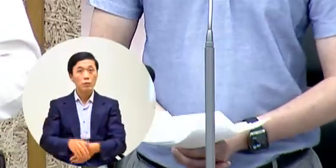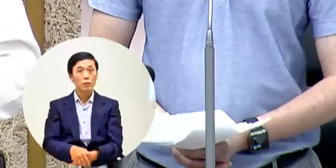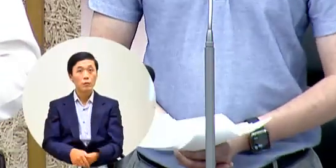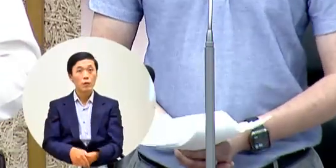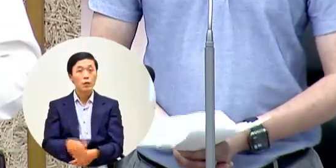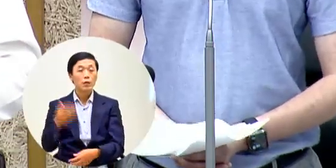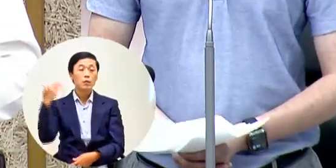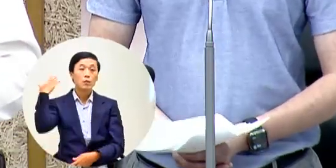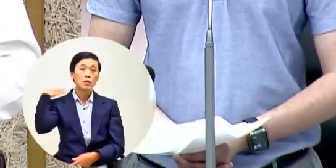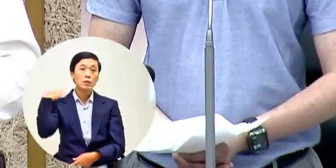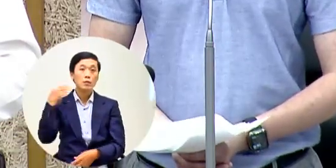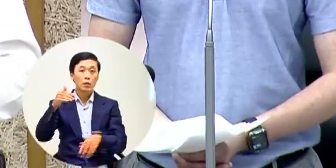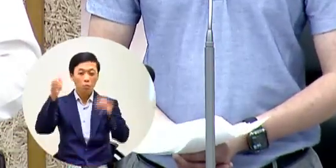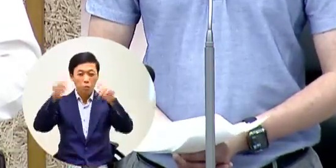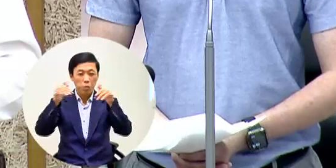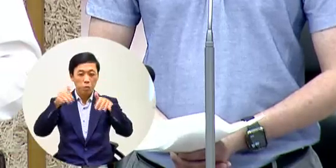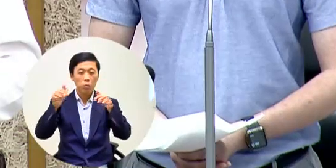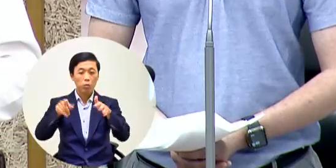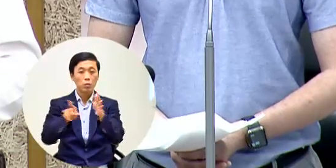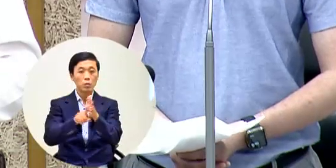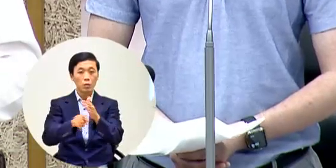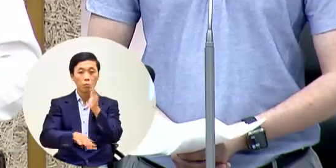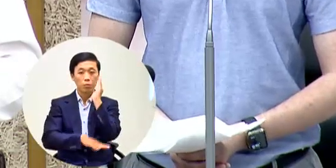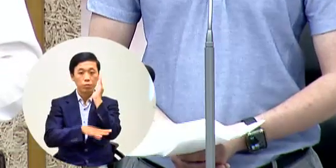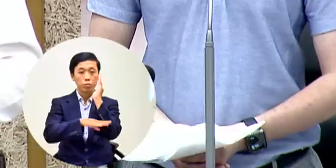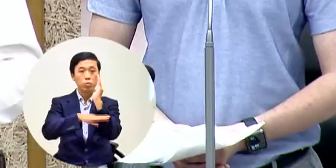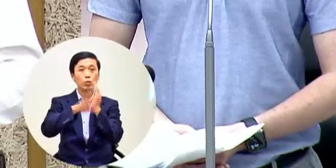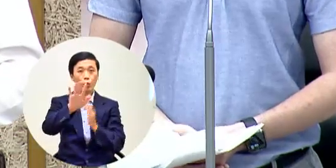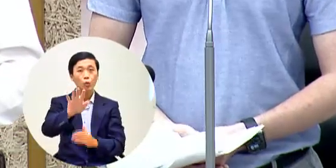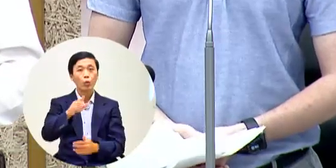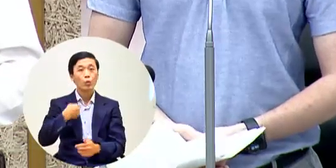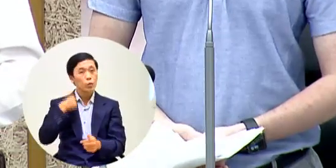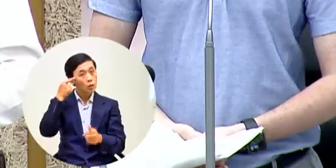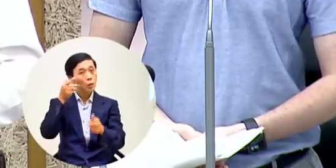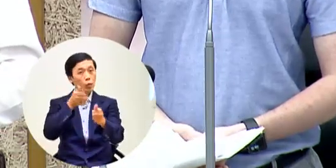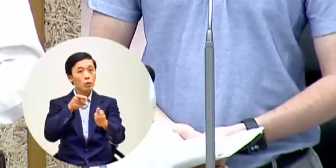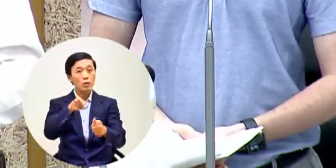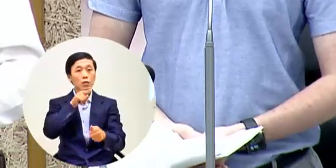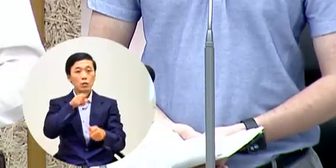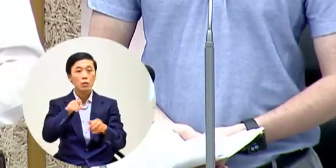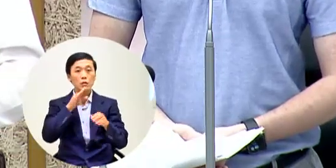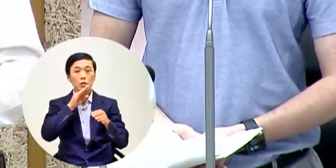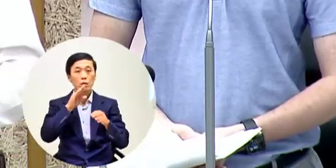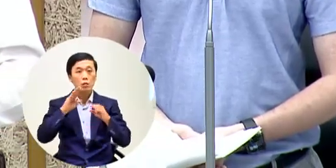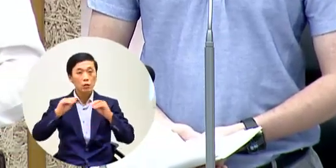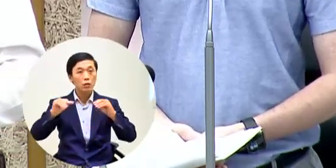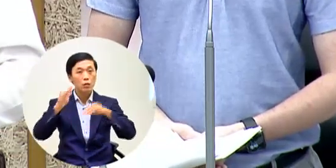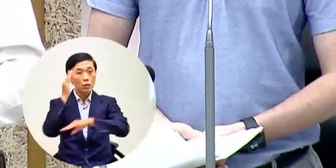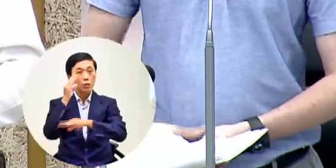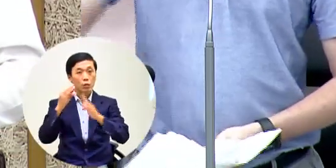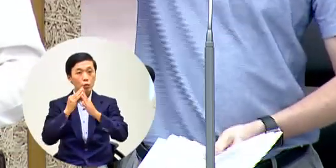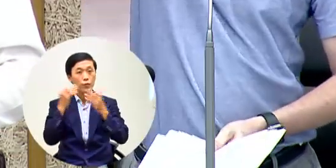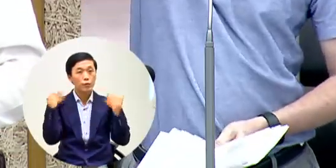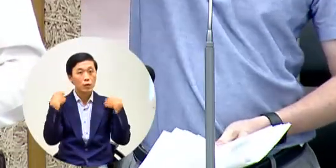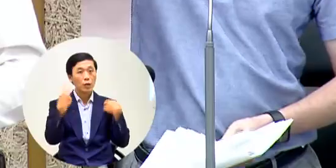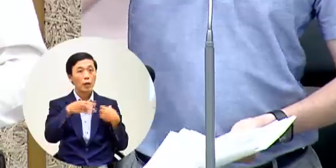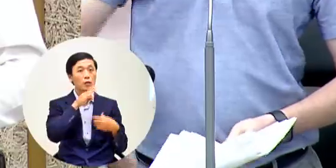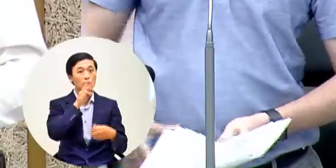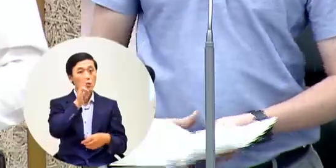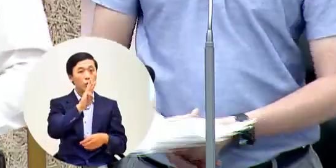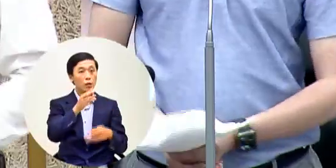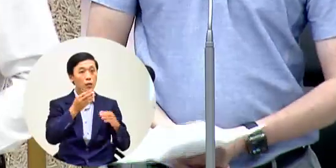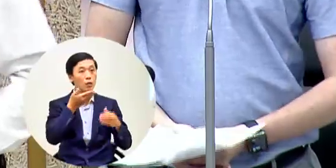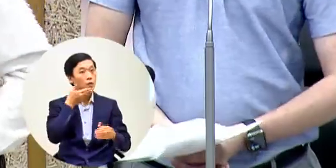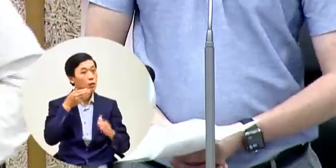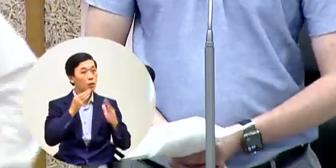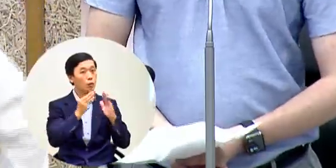上次下带的时候也是积水哦。我想要请问一下，这个是地震局还是水利局？那个局长先请坐